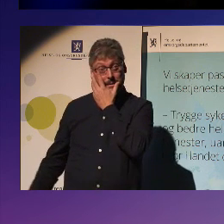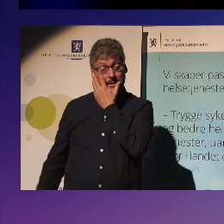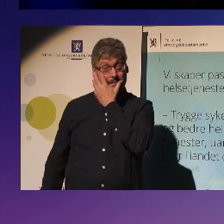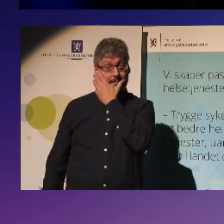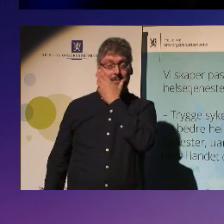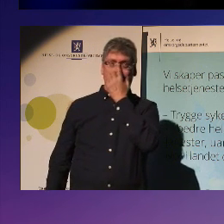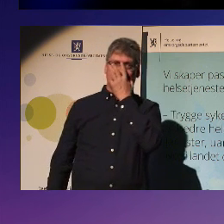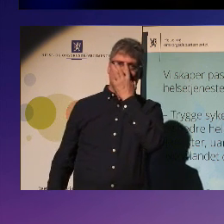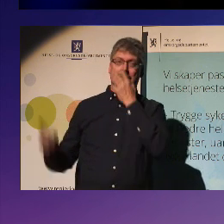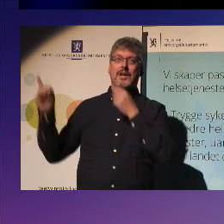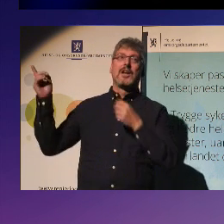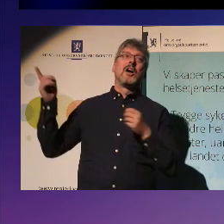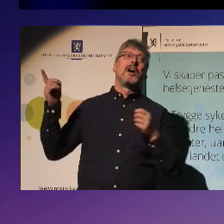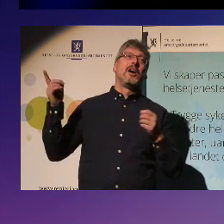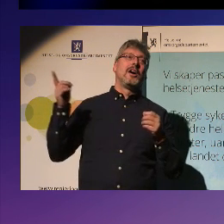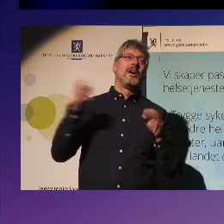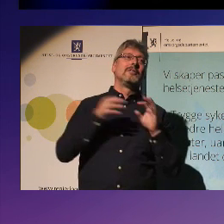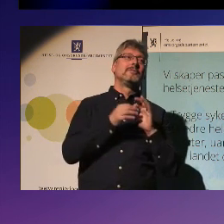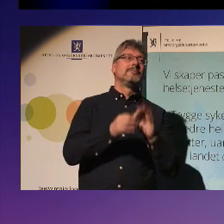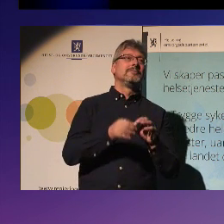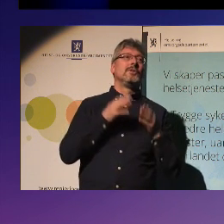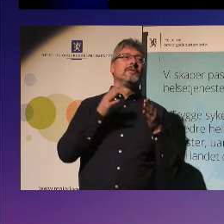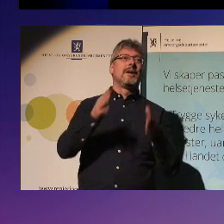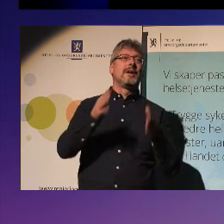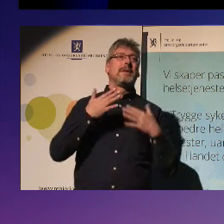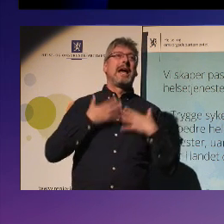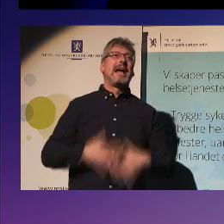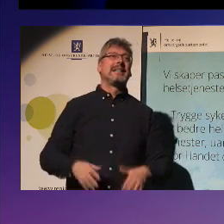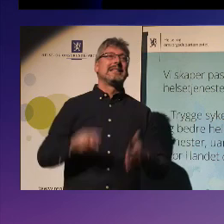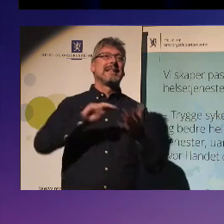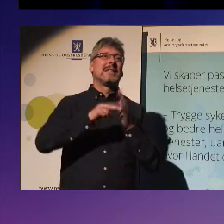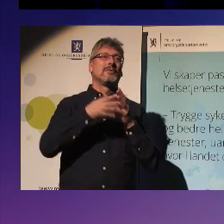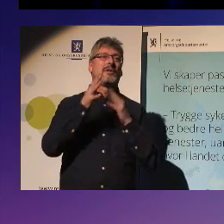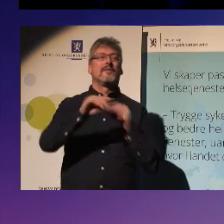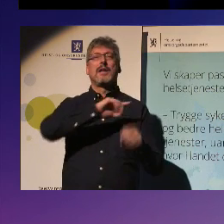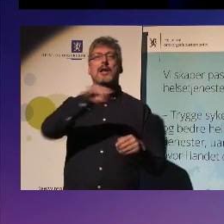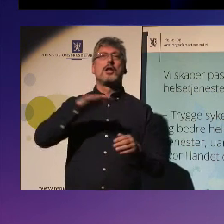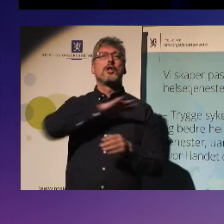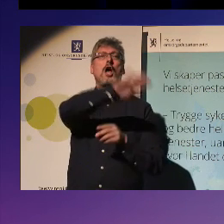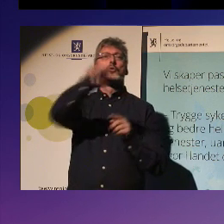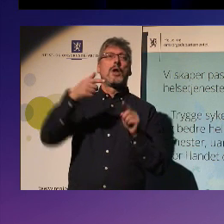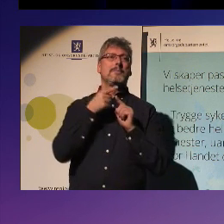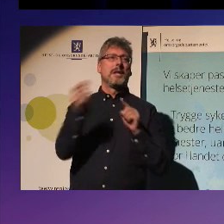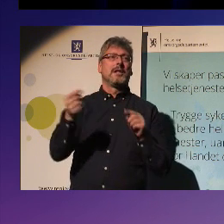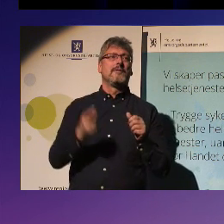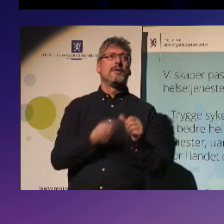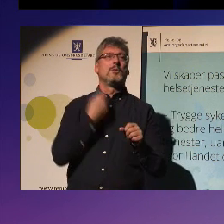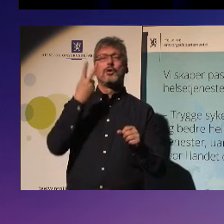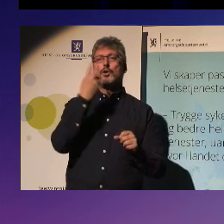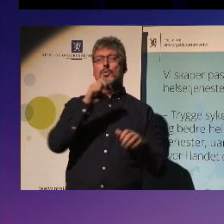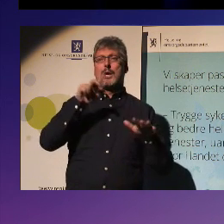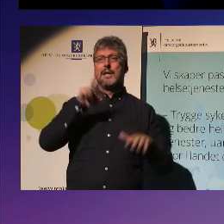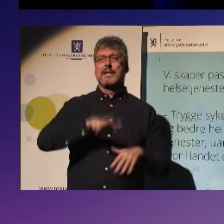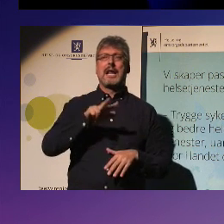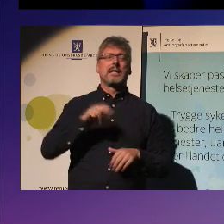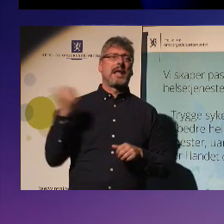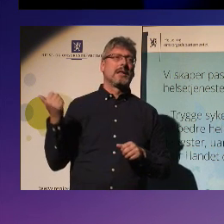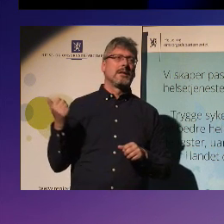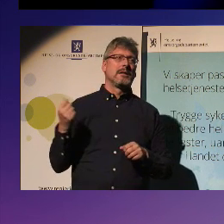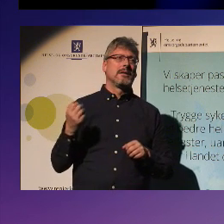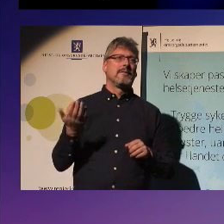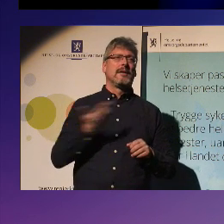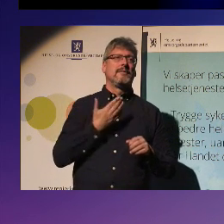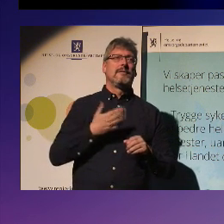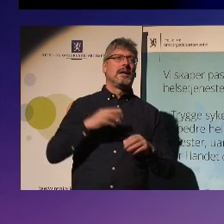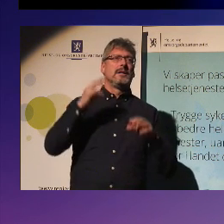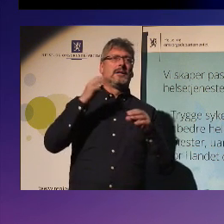Vår Wave velferdsteknologi, da, vi jo en sånn nasjonal pilot der. Begynt I 2013, da var vi veldig opptatt av at når det